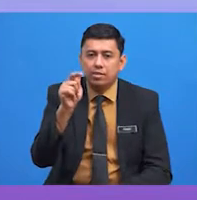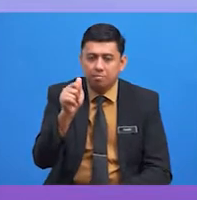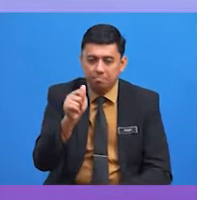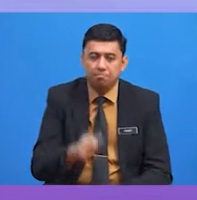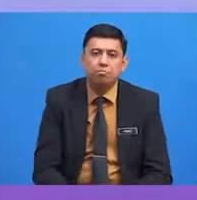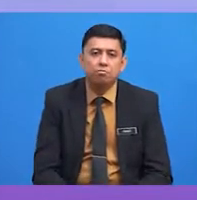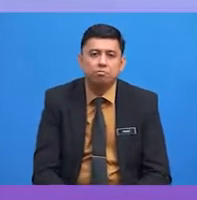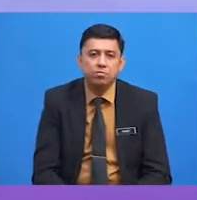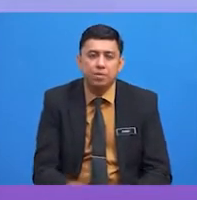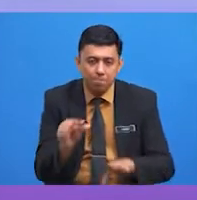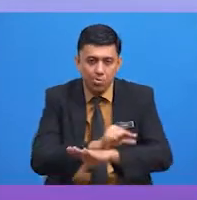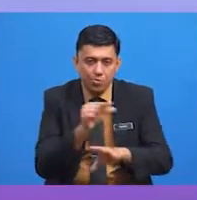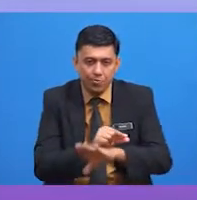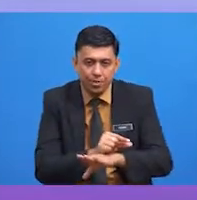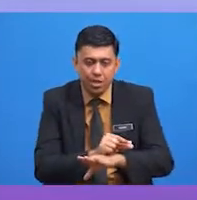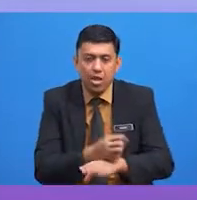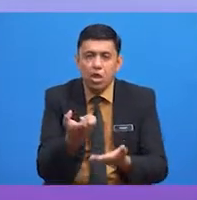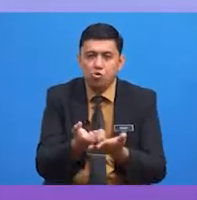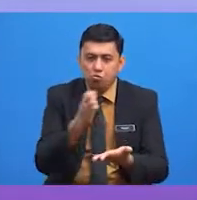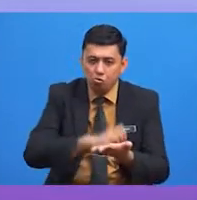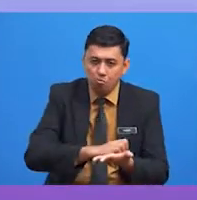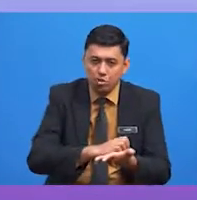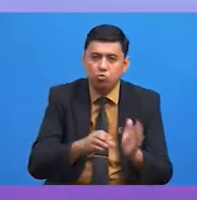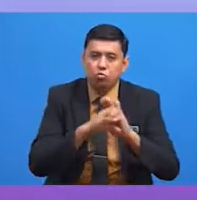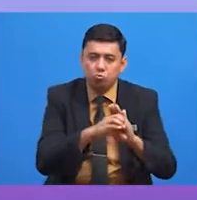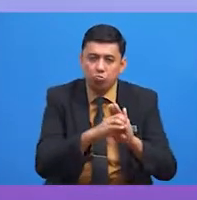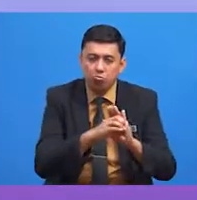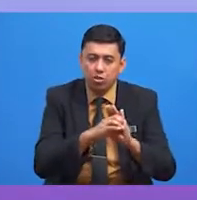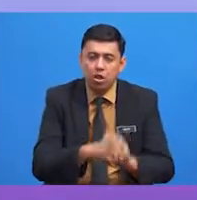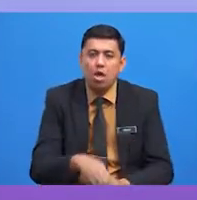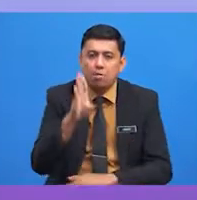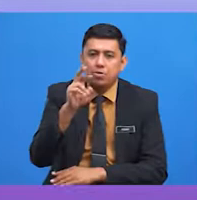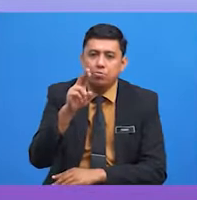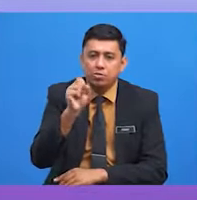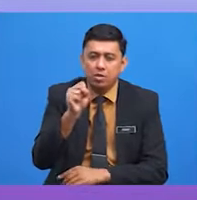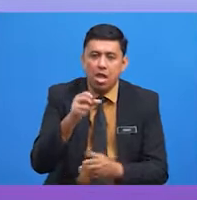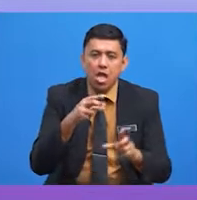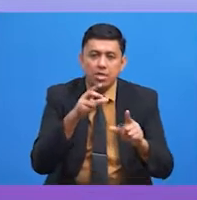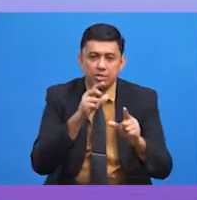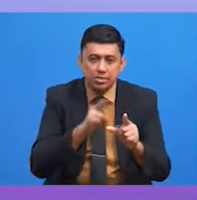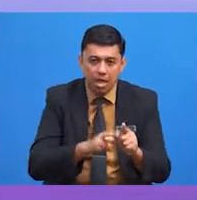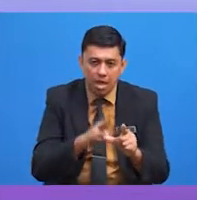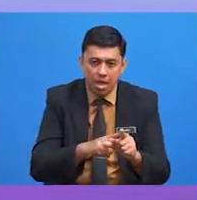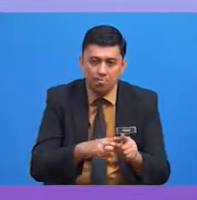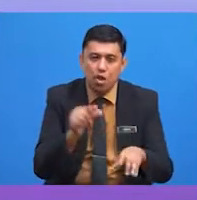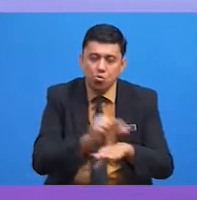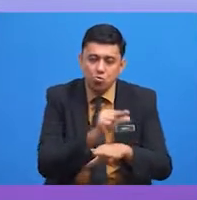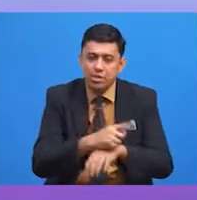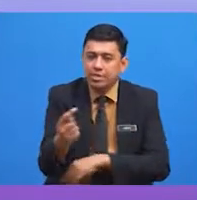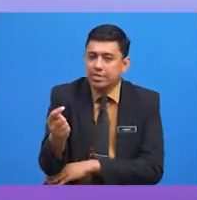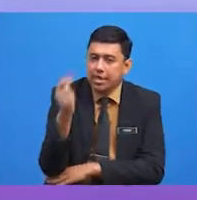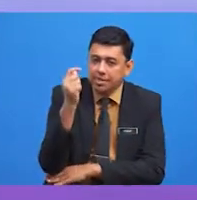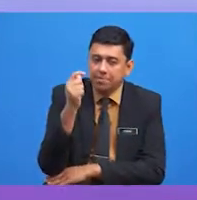4. Penggunaan istilah ekonomi. Contoh, bursa saham guna tenaga.